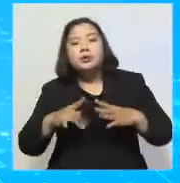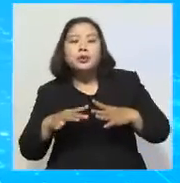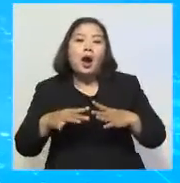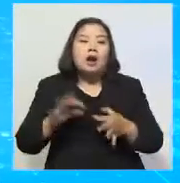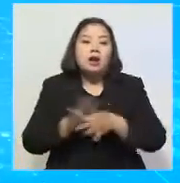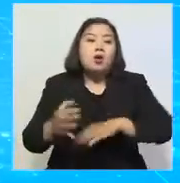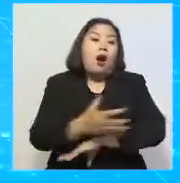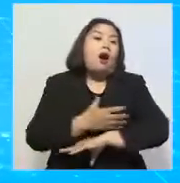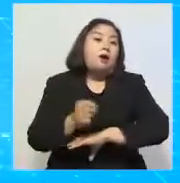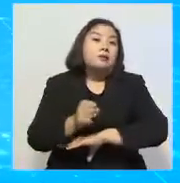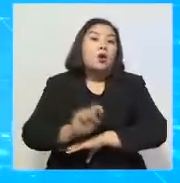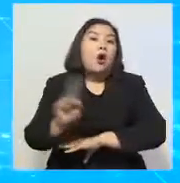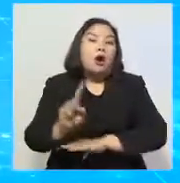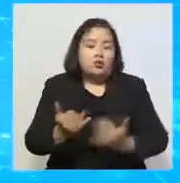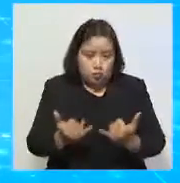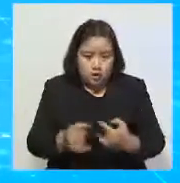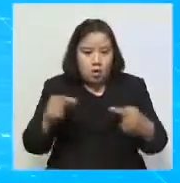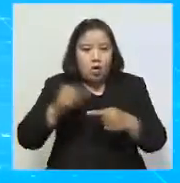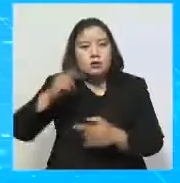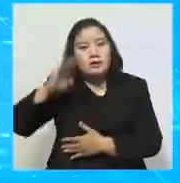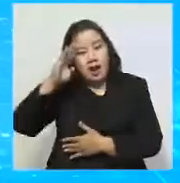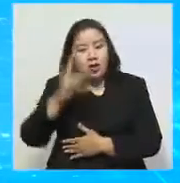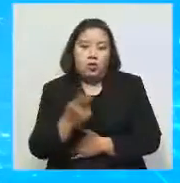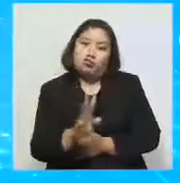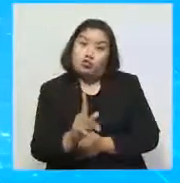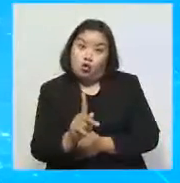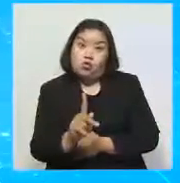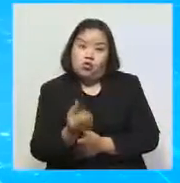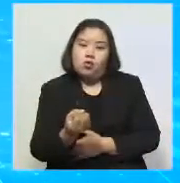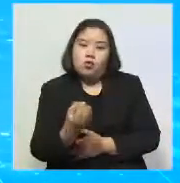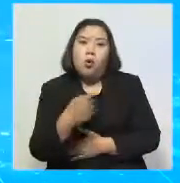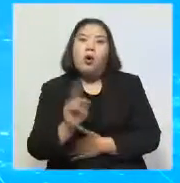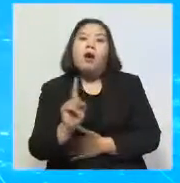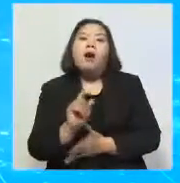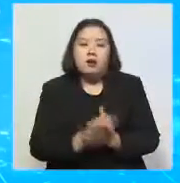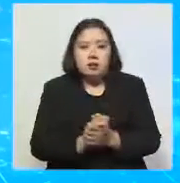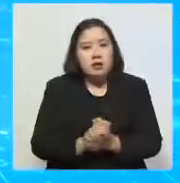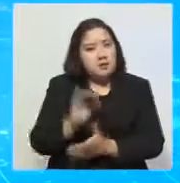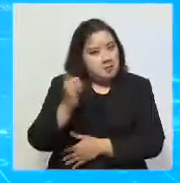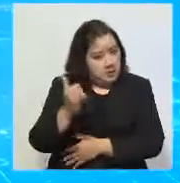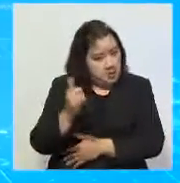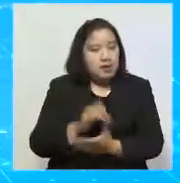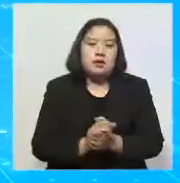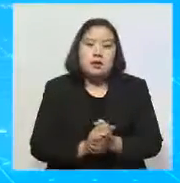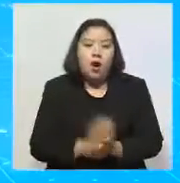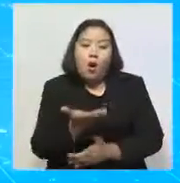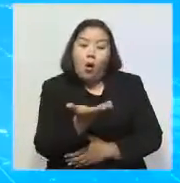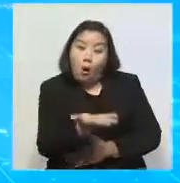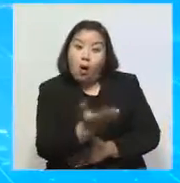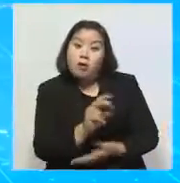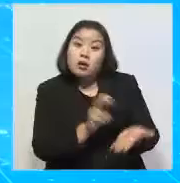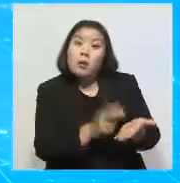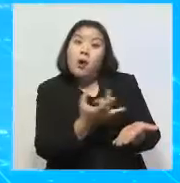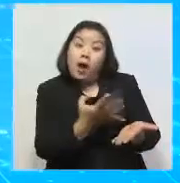การเมือง เขาบอกว่าตอนนี้ก็ทางคณะรักษาความสงบแห่งชาติหรือว่าคสช.นี่แหละค่ะก็อาจจะไปพิจารณาเป็นเรื่องๆกันไปก่อน